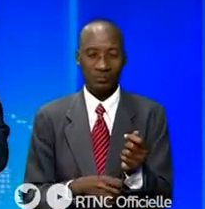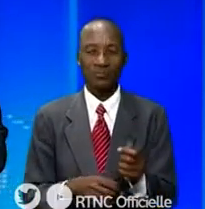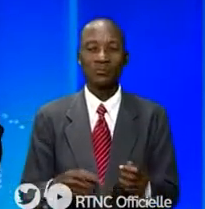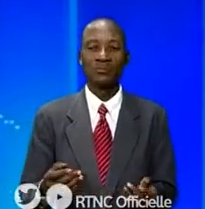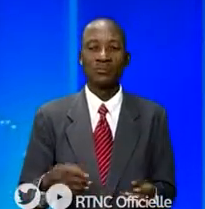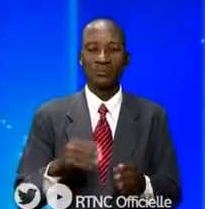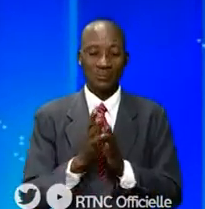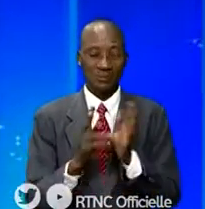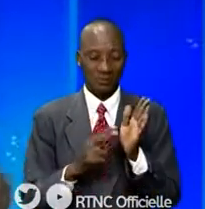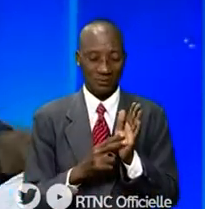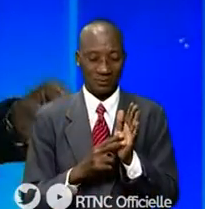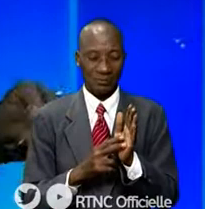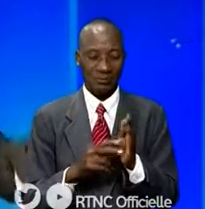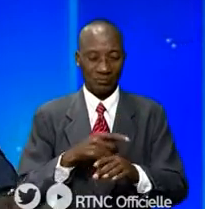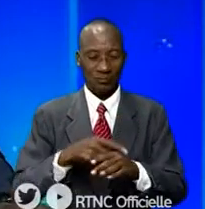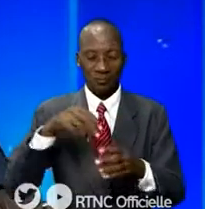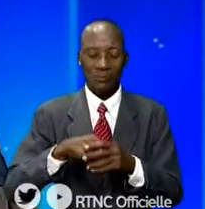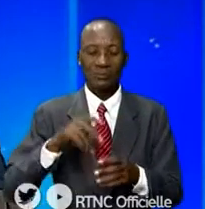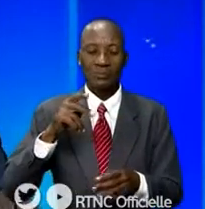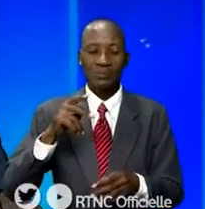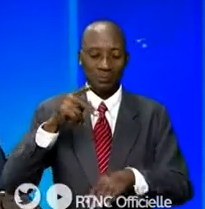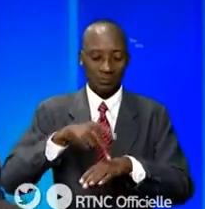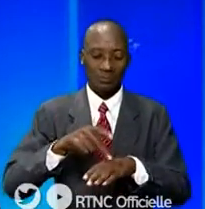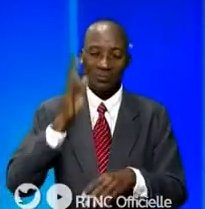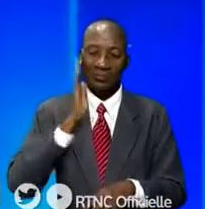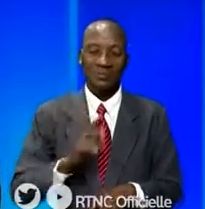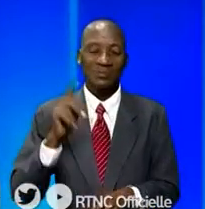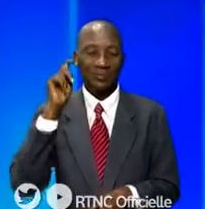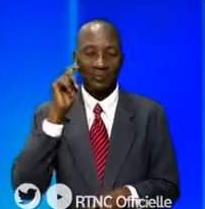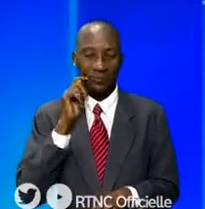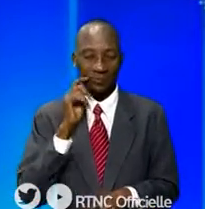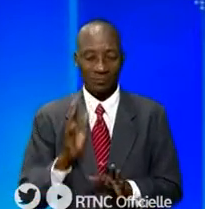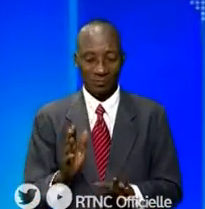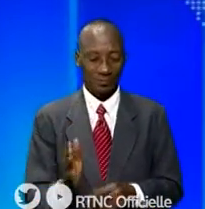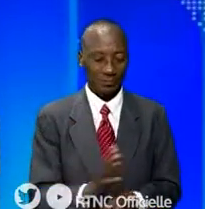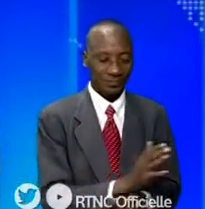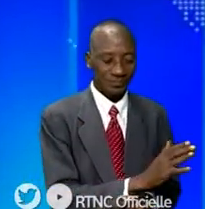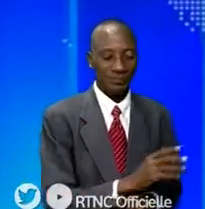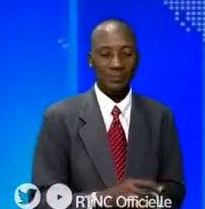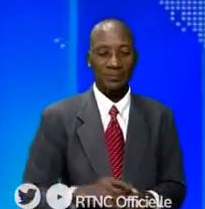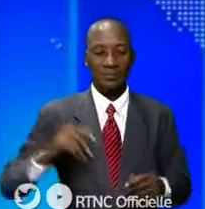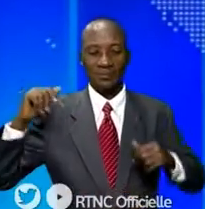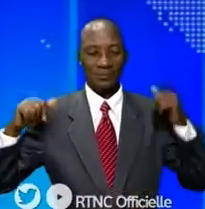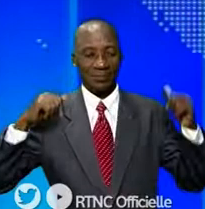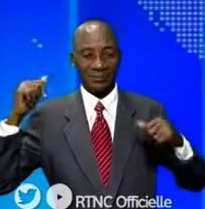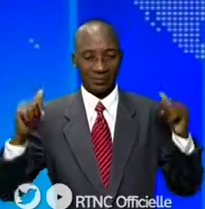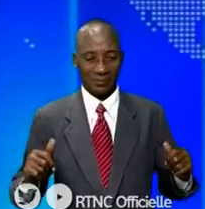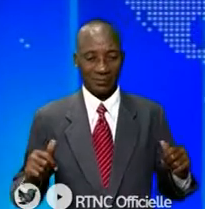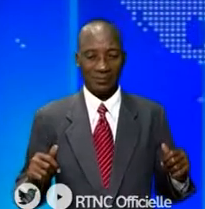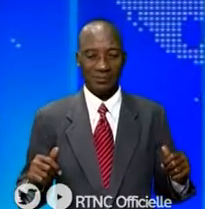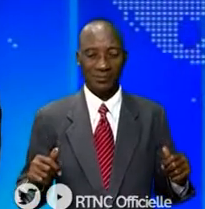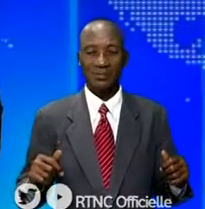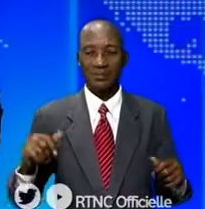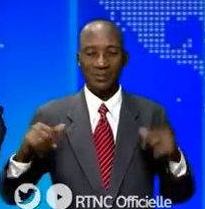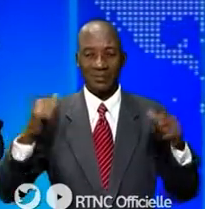paroisse Sainte-Thérèse de Ndjili. Les artistes comédiens veulent apporter leur pierre de contribution dans